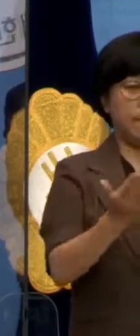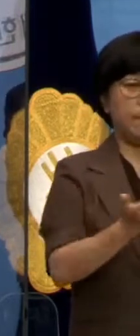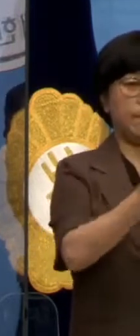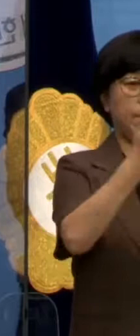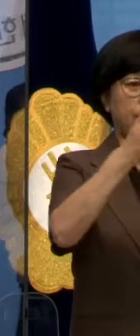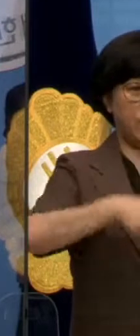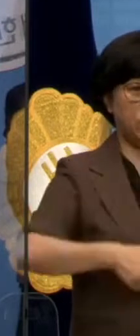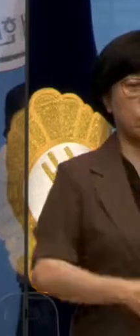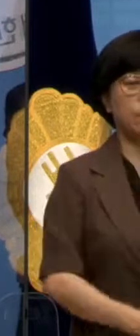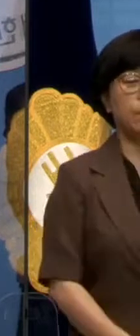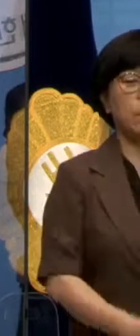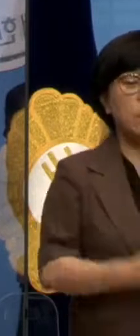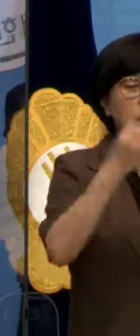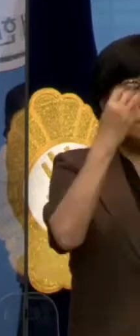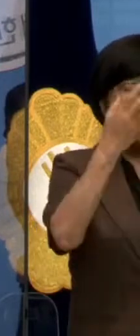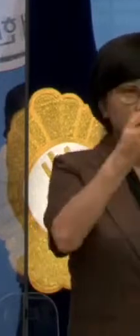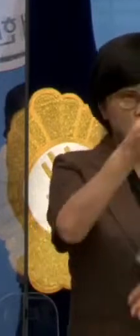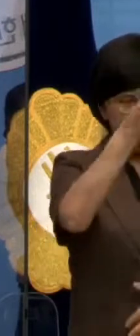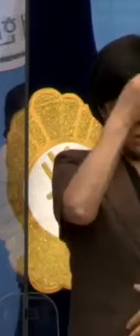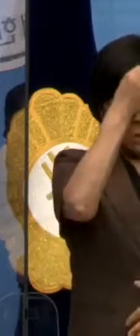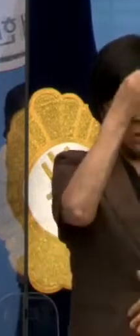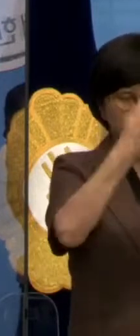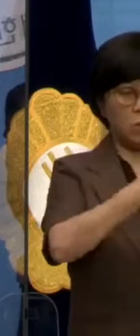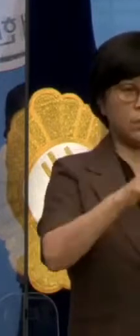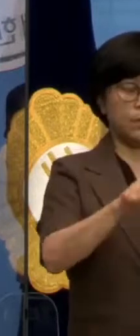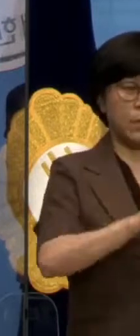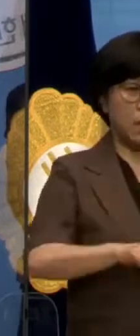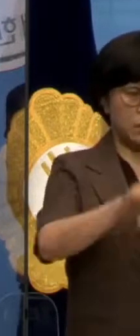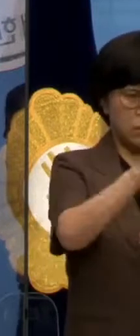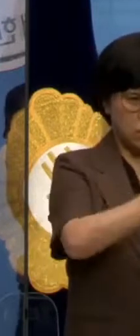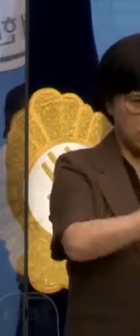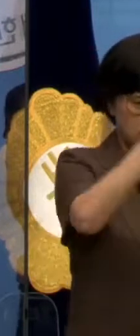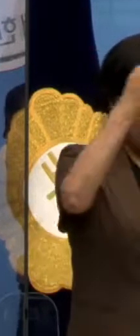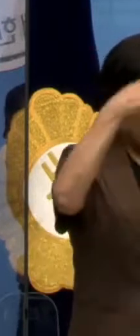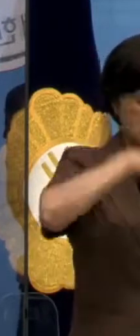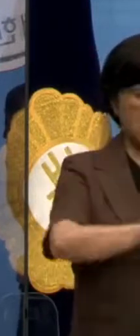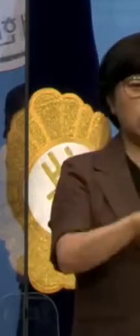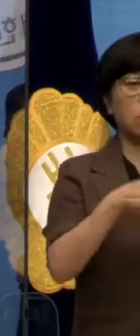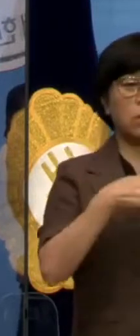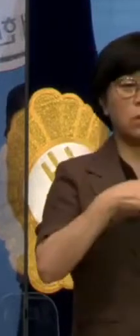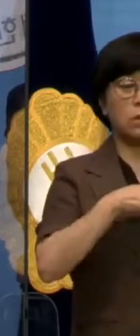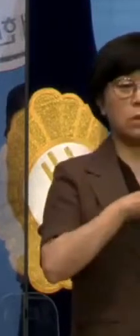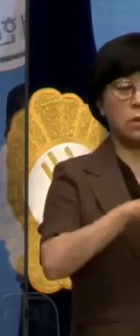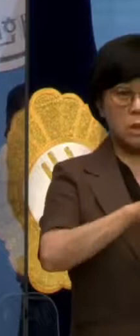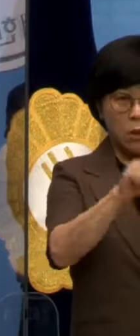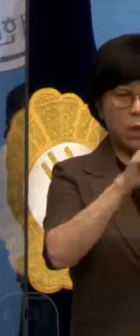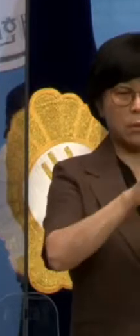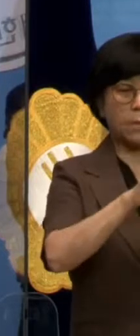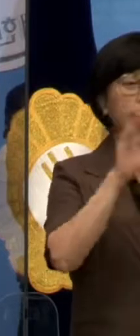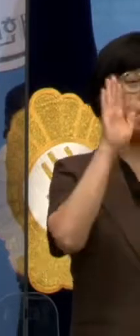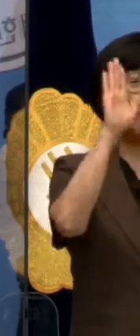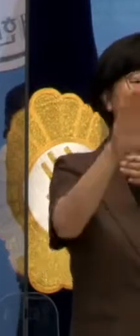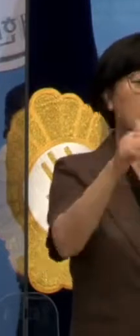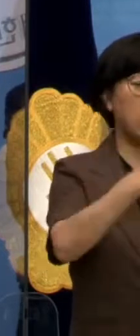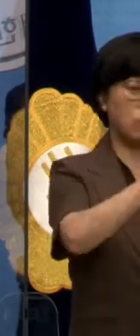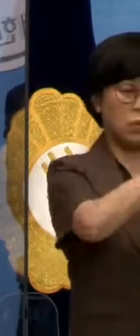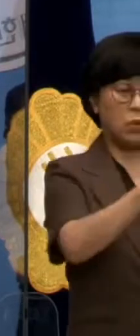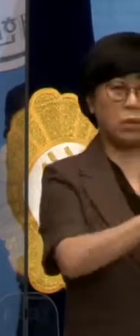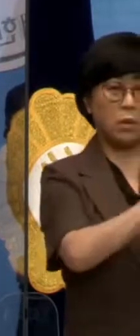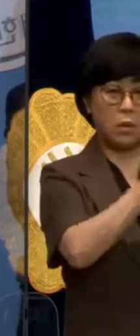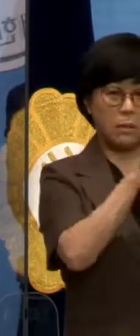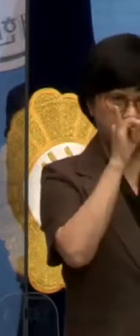이러한 신기술도 스마트시티나 도심지 철도 지하화와 같은 미래형 프로젝트에 연결될